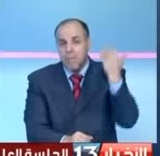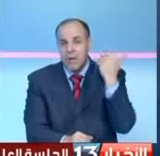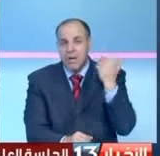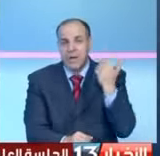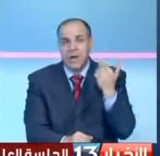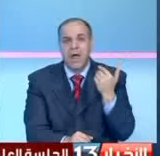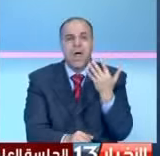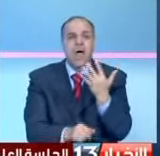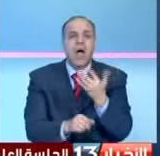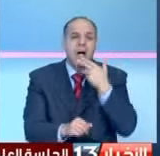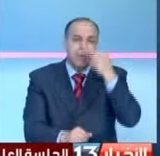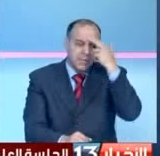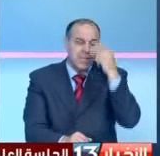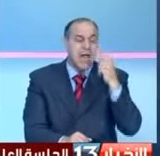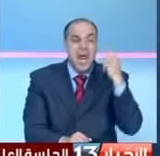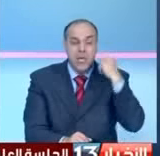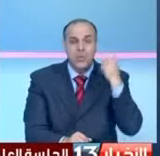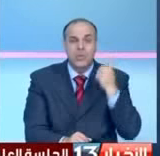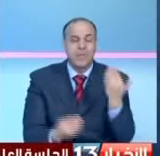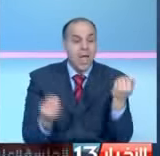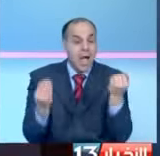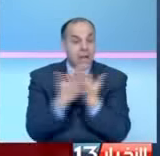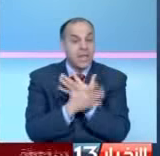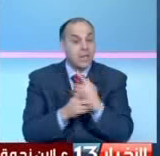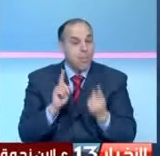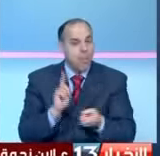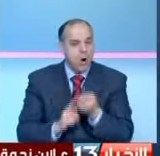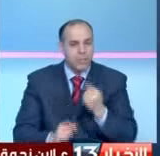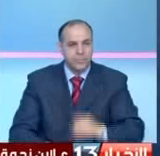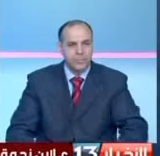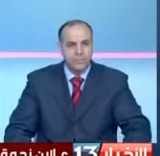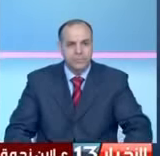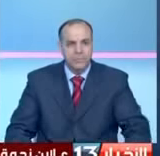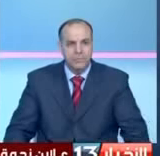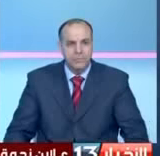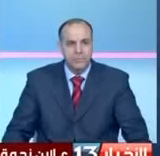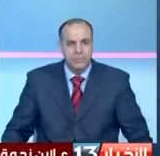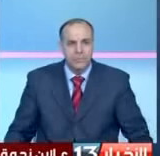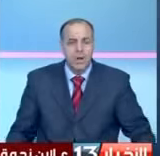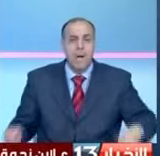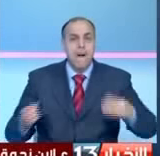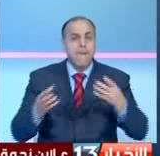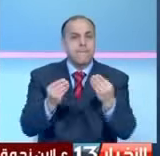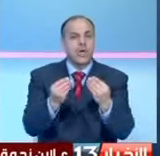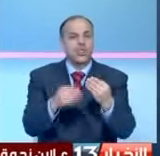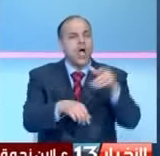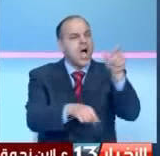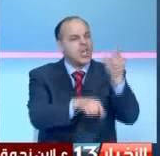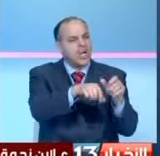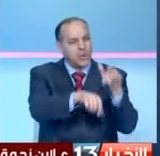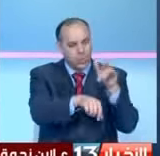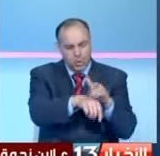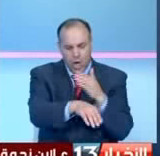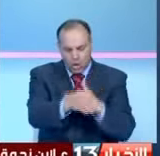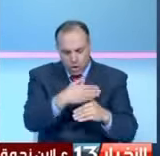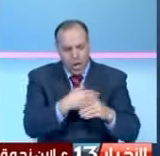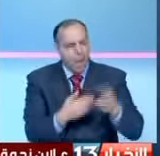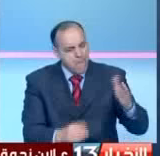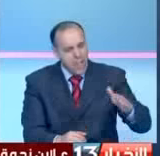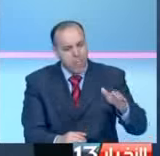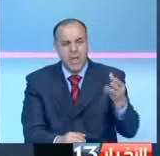بالخميس الأسود. يعني هذا حدث في تونس، حدث هام نجت عنه معناتها العديد من الضحايا بين جرحى وبين